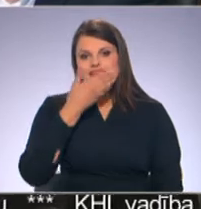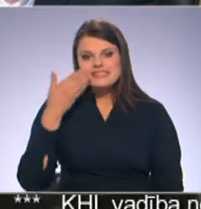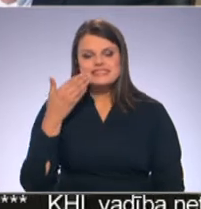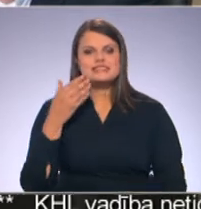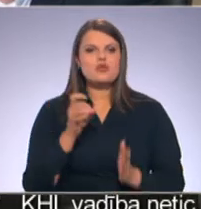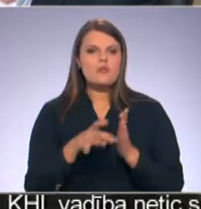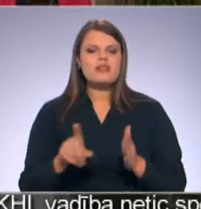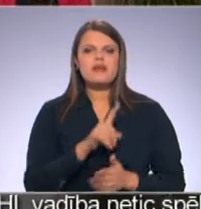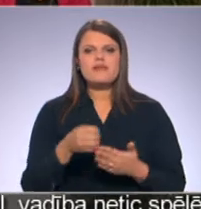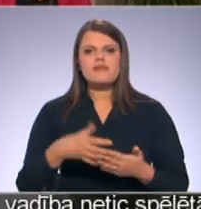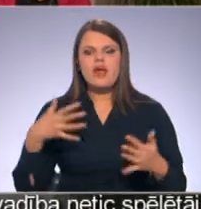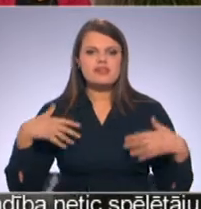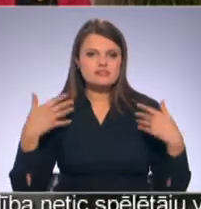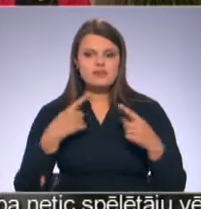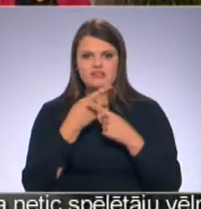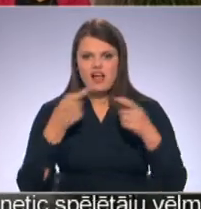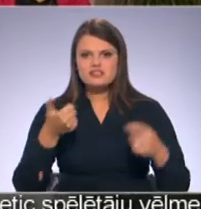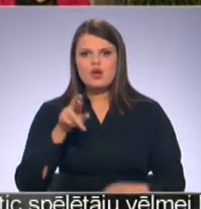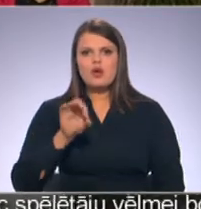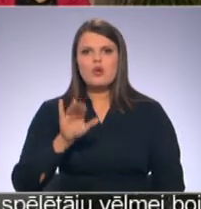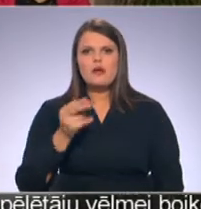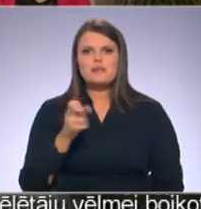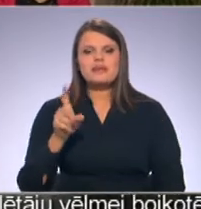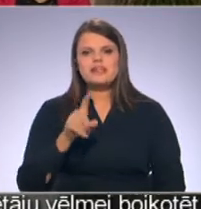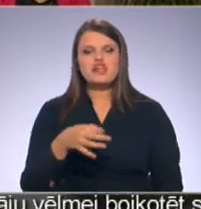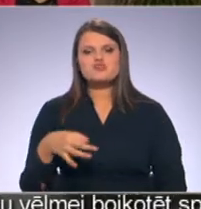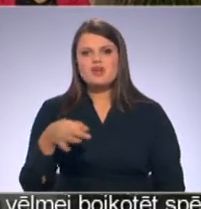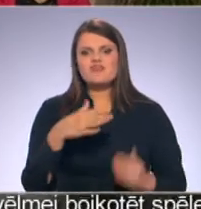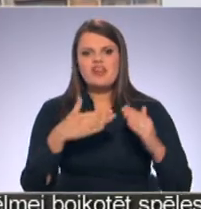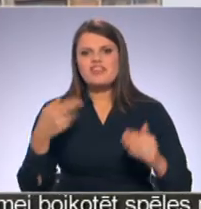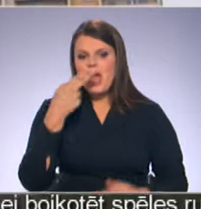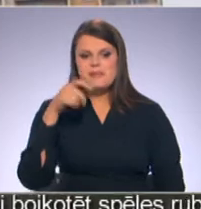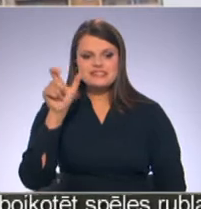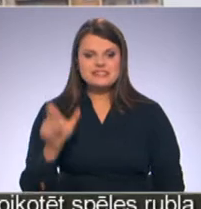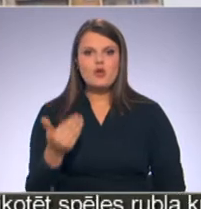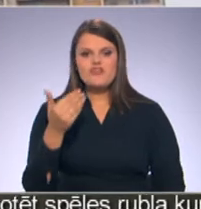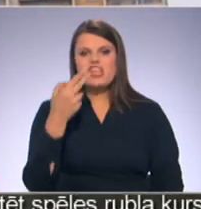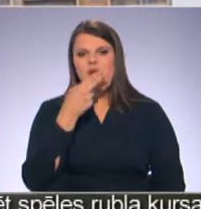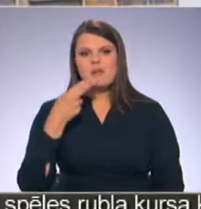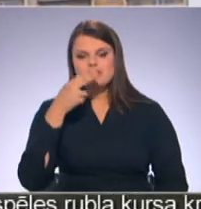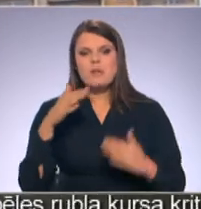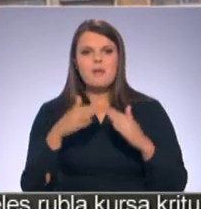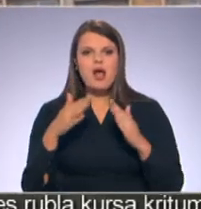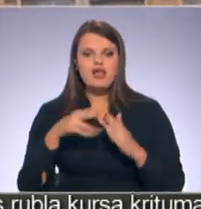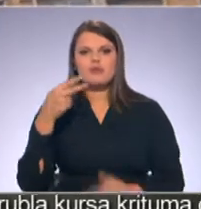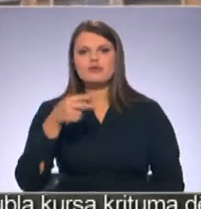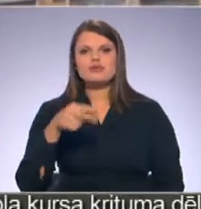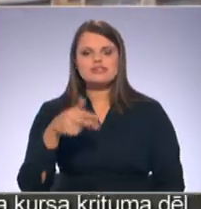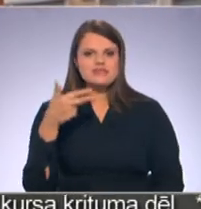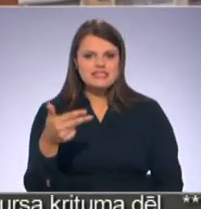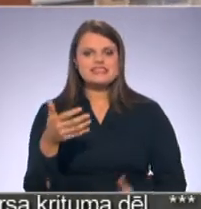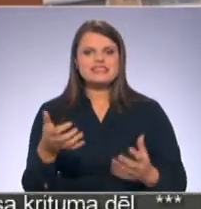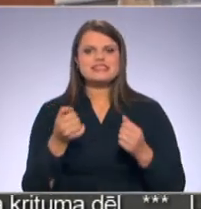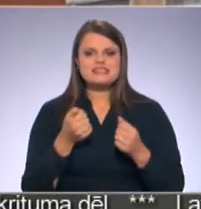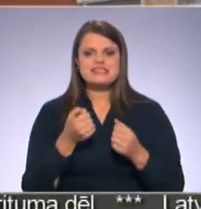Siltumenerģija ir dārgs prieks, atzīst Grobiņas novada namsaimnieks vadītājs Raivis Ļaudams. No viņa apsaimniekotajām mājām 23